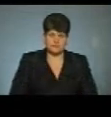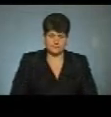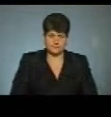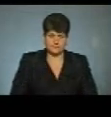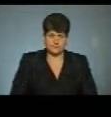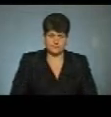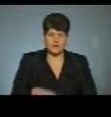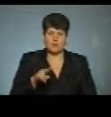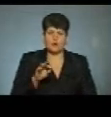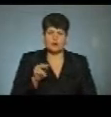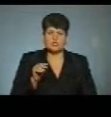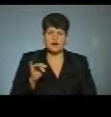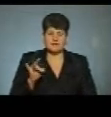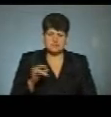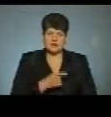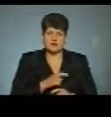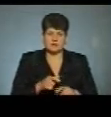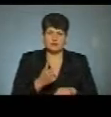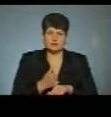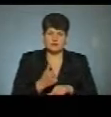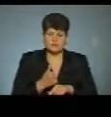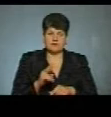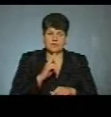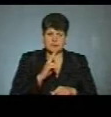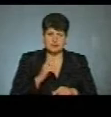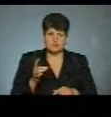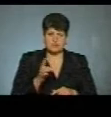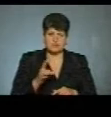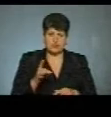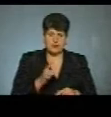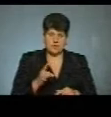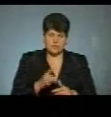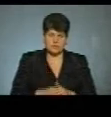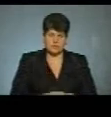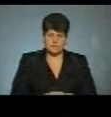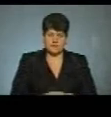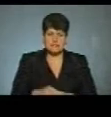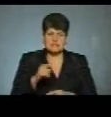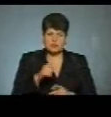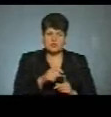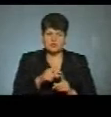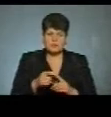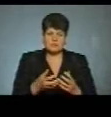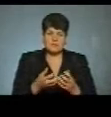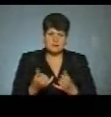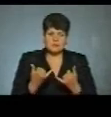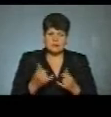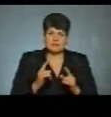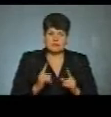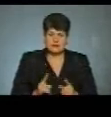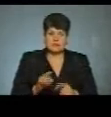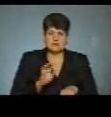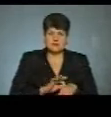COVID-19. Почаївська лікарня «Опорна» в Кременецькому районі для хворих на коронавірус, розповів Богдан Кучер. За його словами, приймають зараз лише